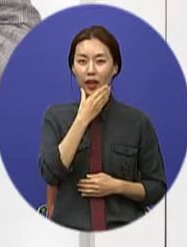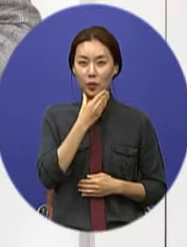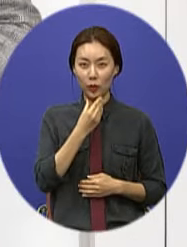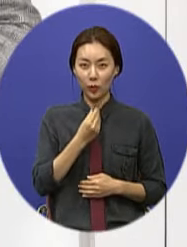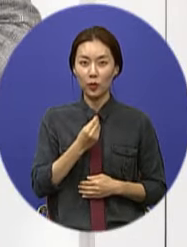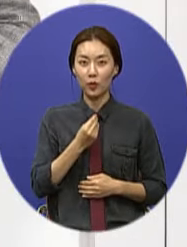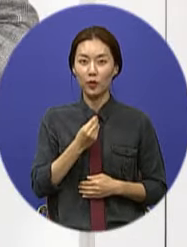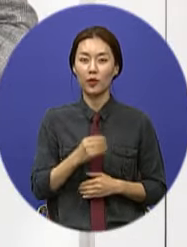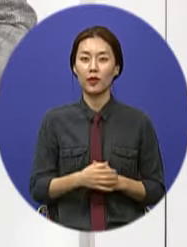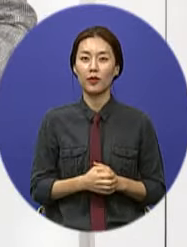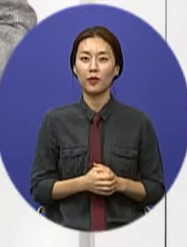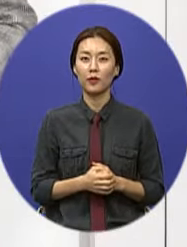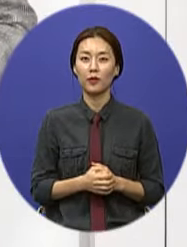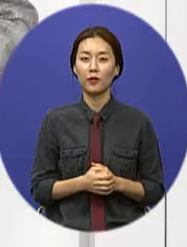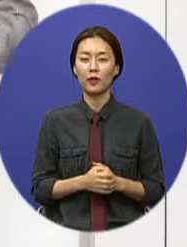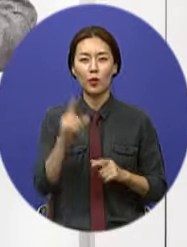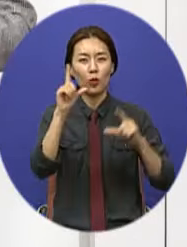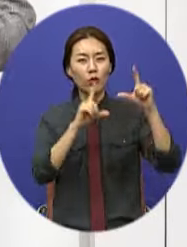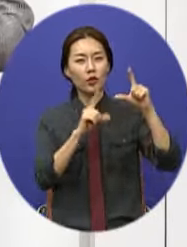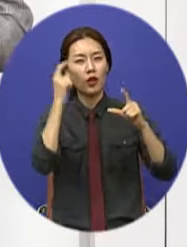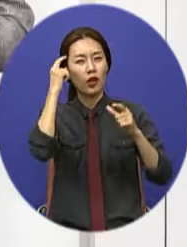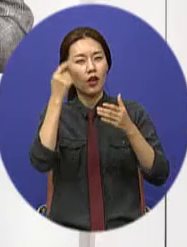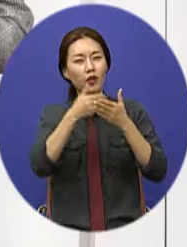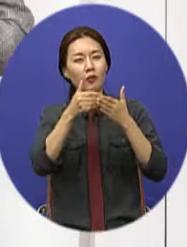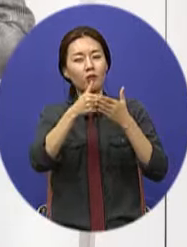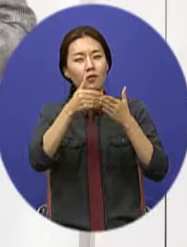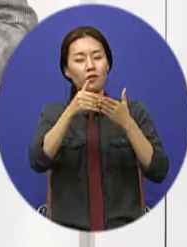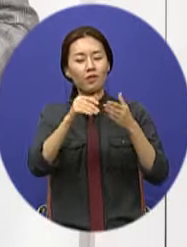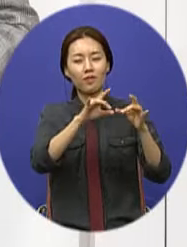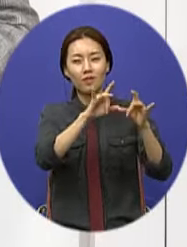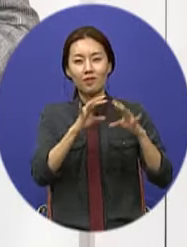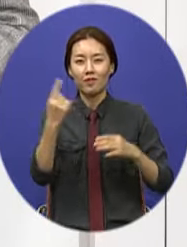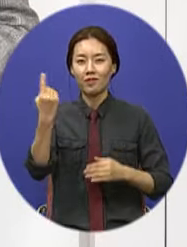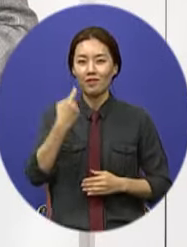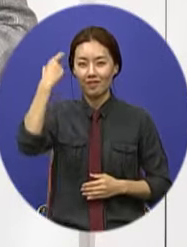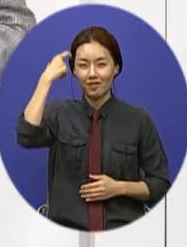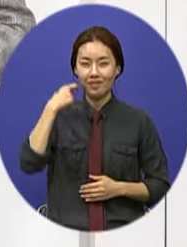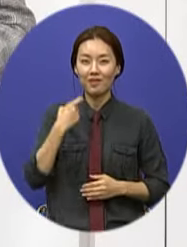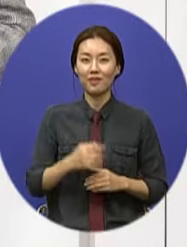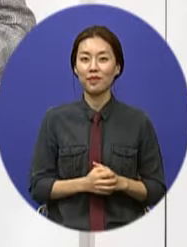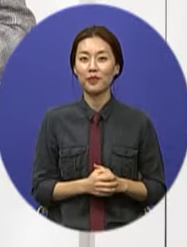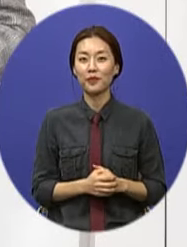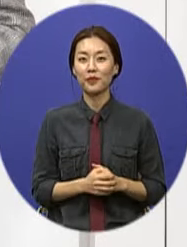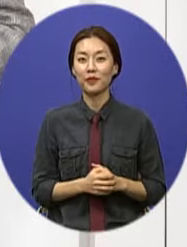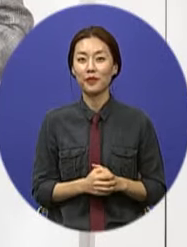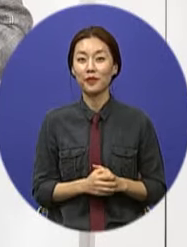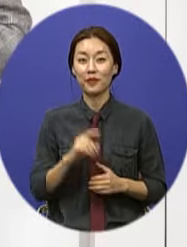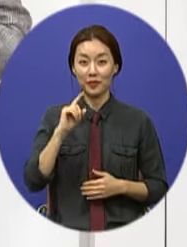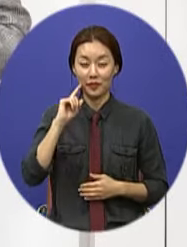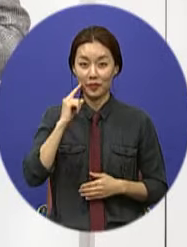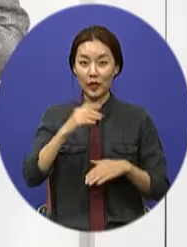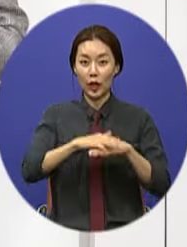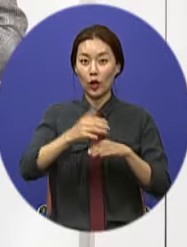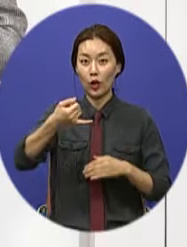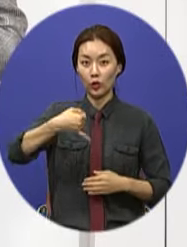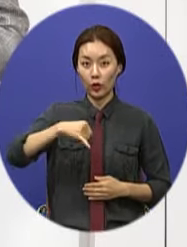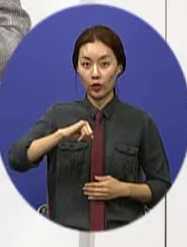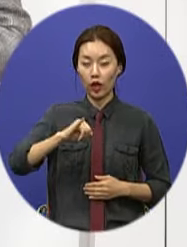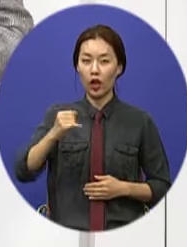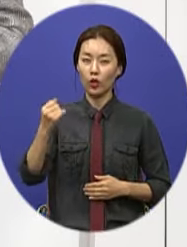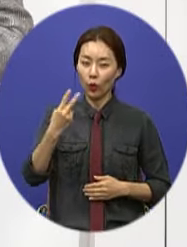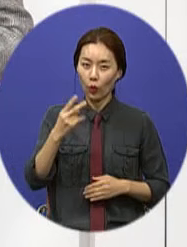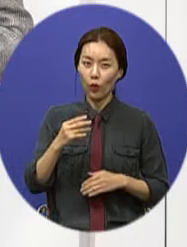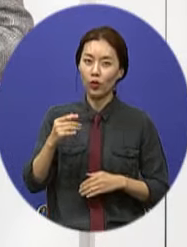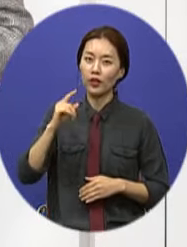행복의 그 광경이 저희들인 데까지 전달이 되네요. 그러게. 예. 자, 예쁜 손녀딸에다가